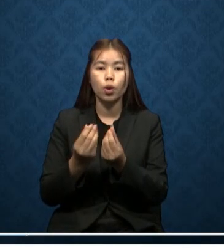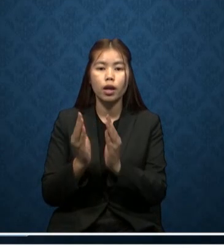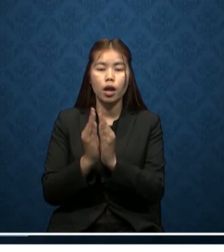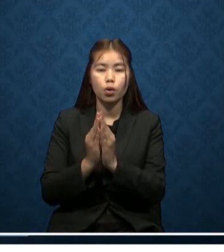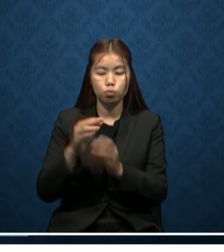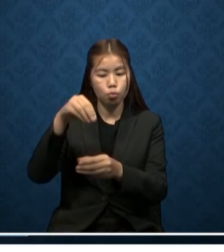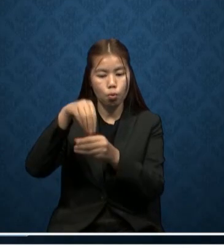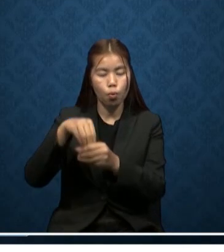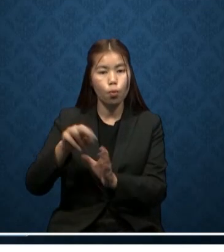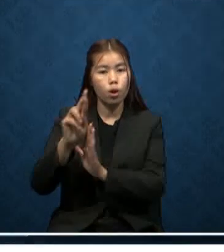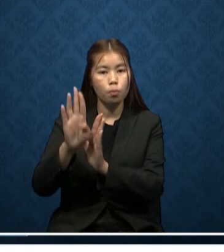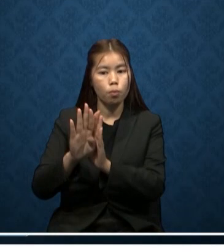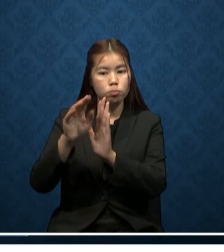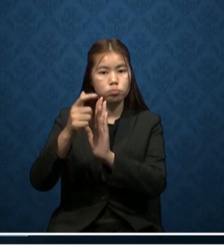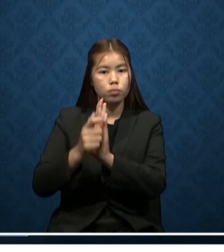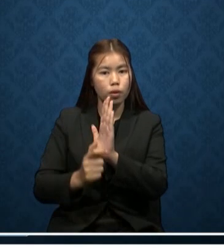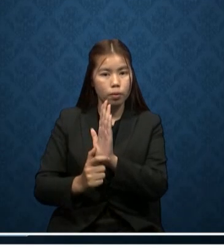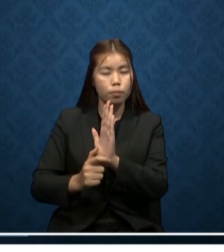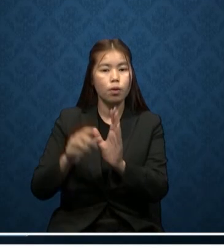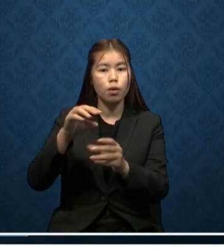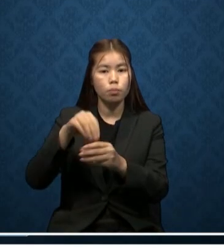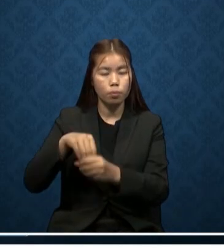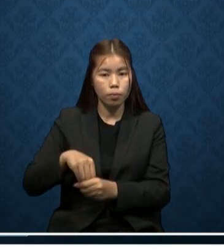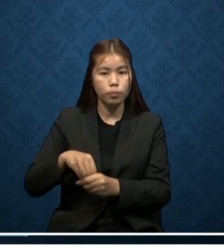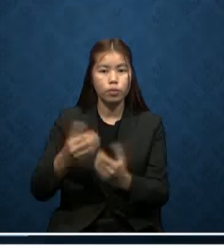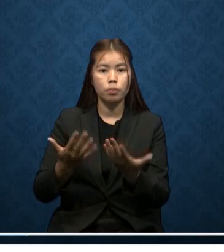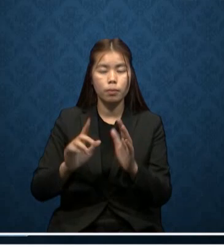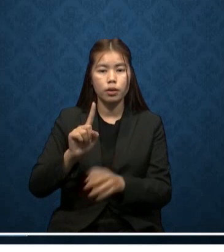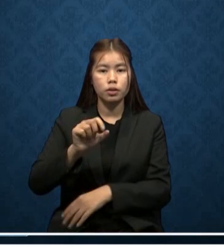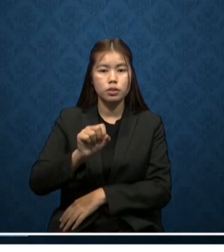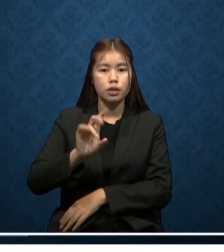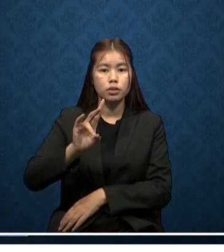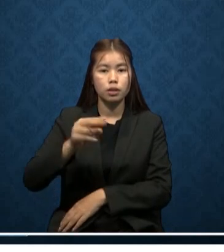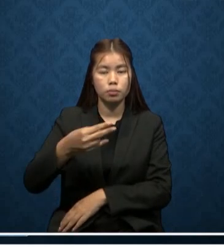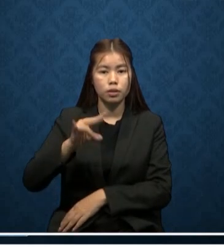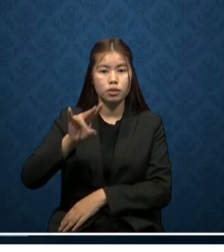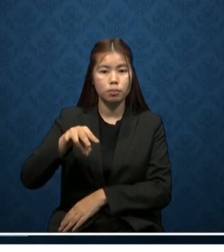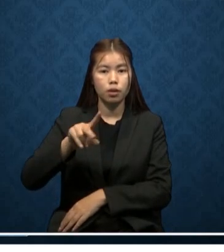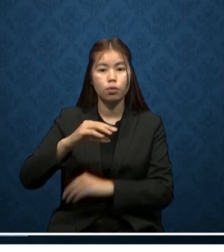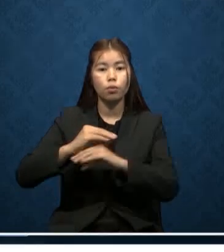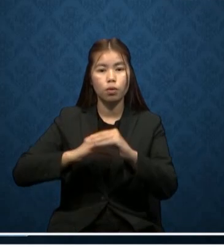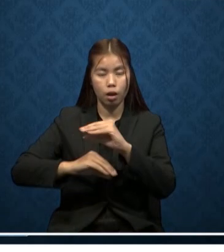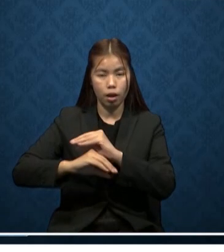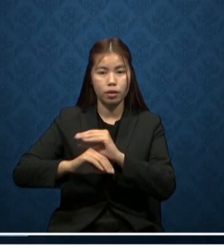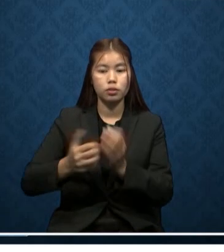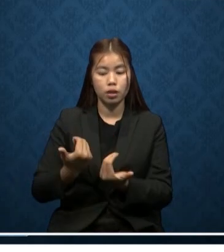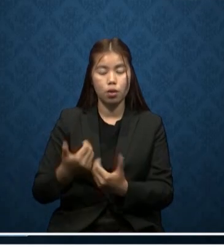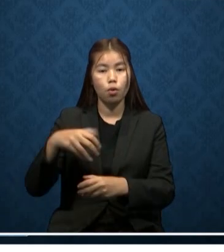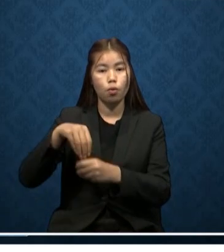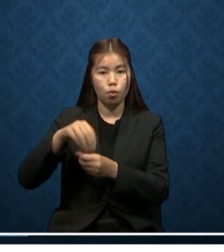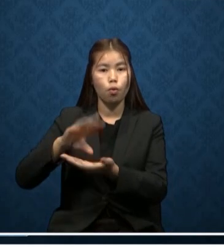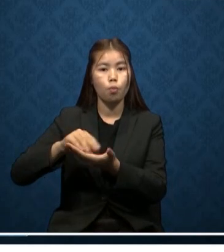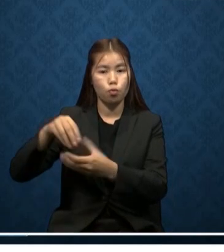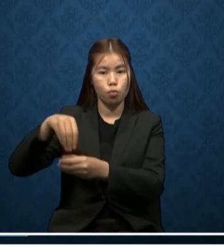ระบบในเรื่องเกี่ยวกับยุทธศาสตร์ชาติกลับไปทุประเทศมีถึง 17,000กว่าโครงการนะครับข้อมูลที่เรามีอยู่